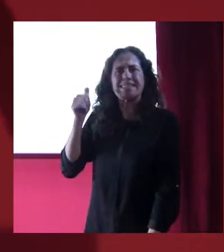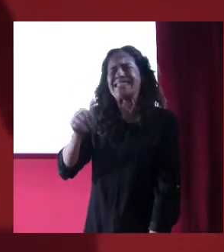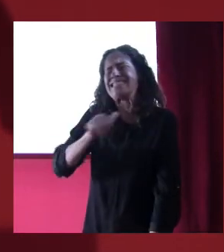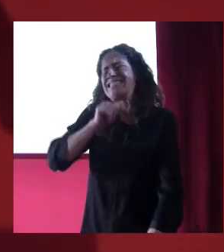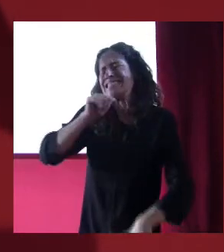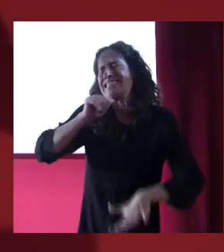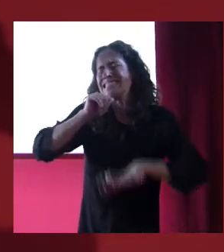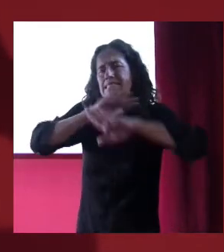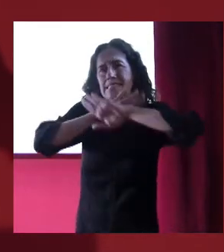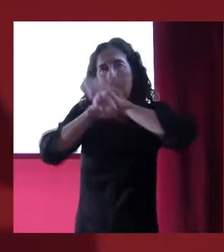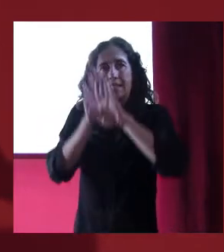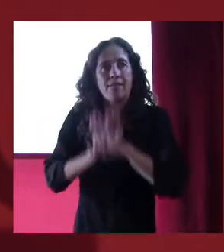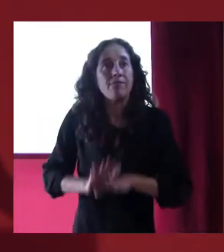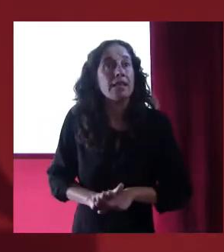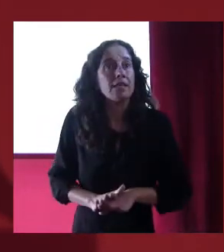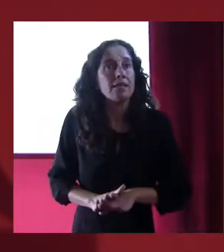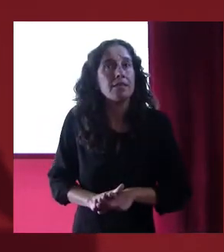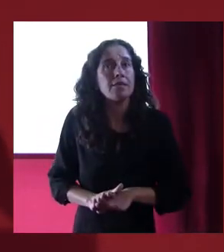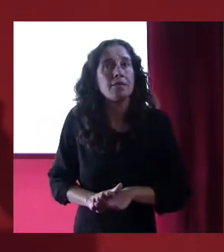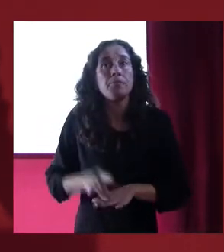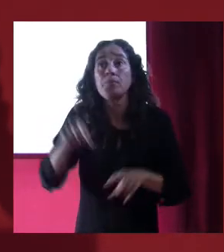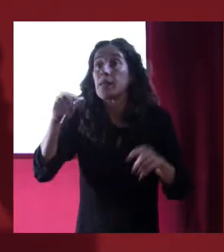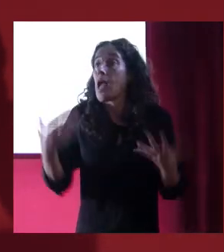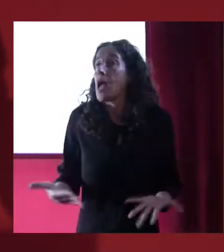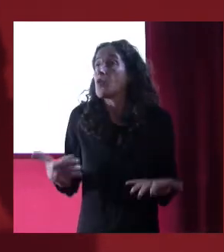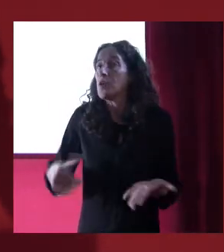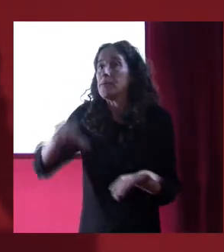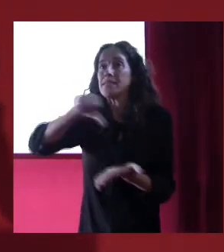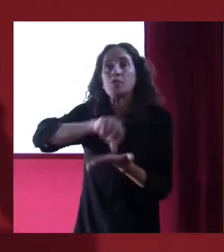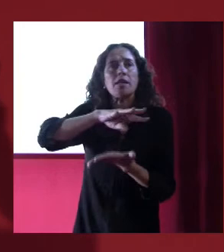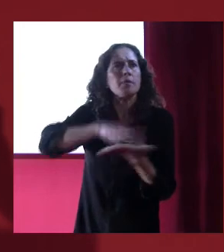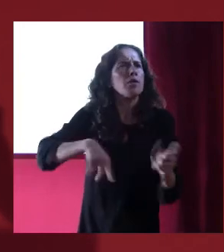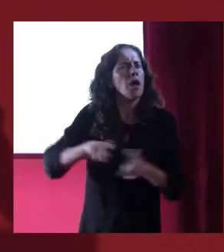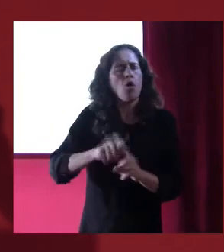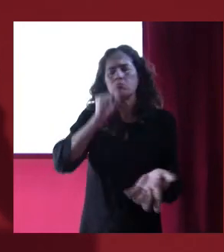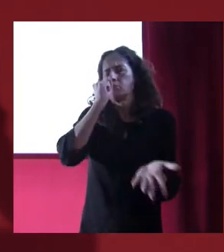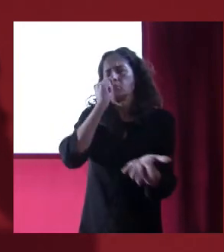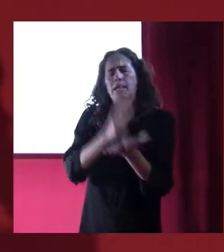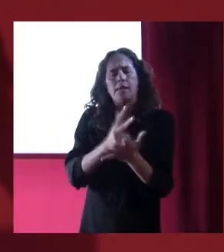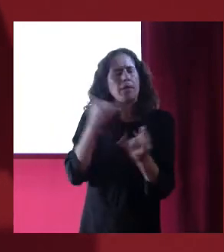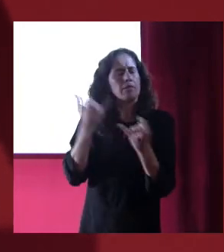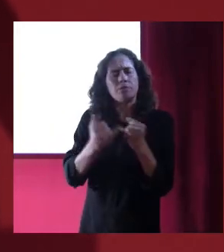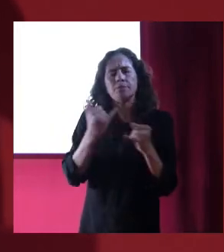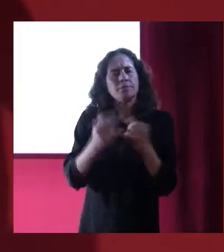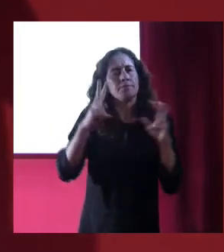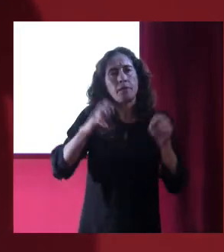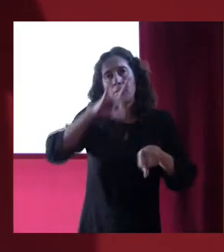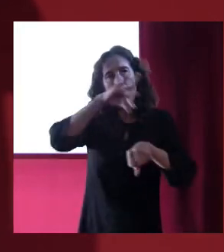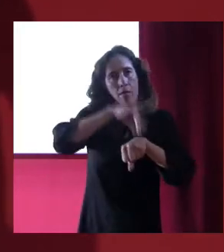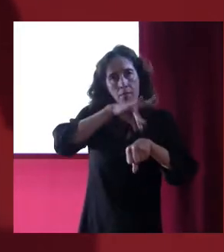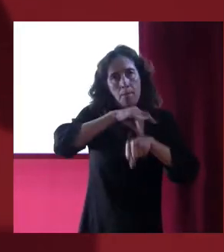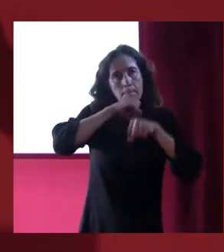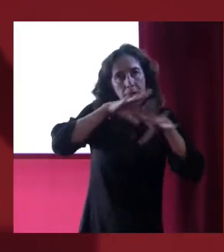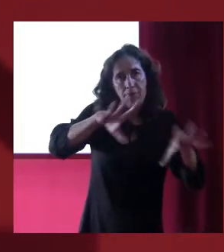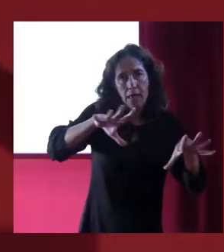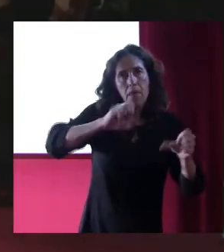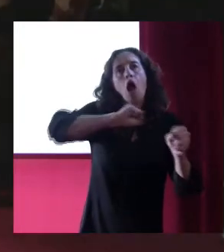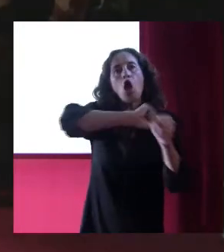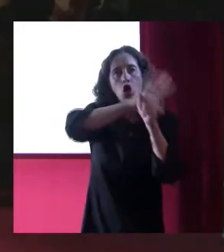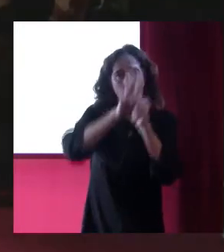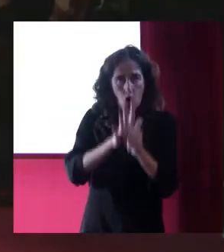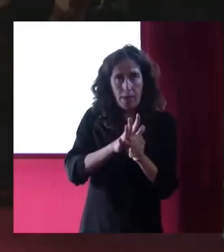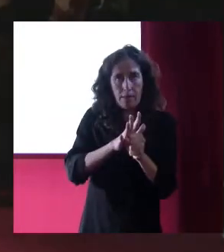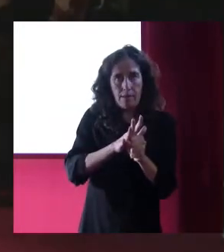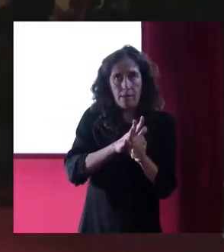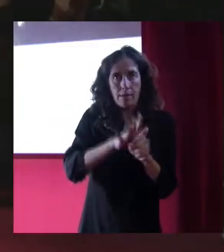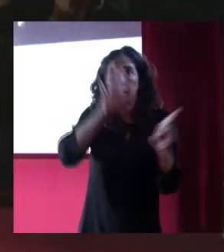final. Avui Barcelona té el repte de recuperar-se de la pandèmia de la Covid-19. I alhora té un repte,